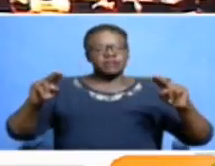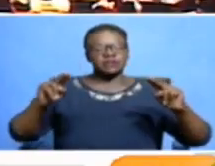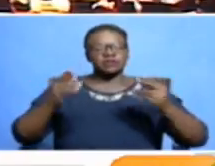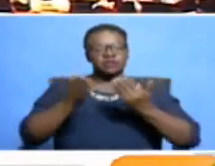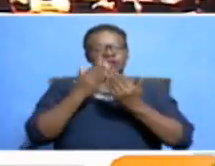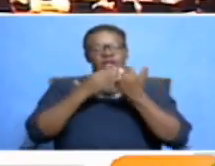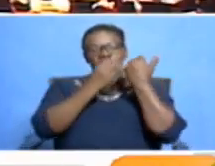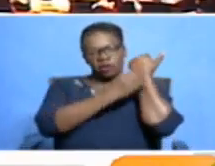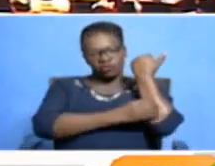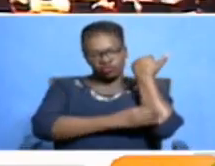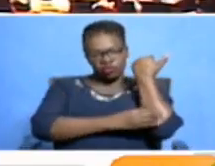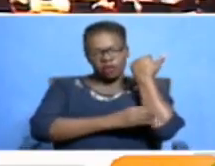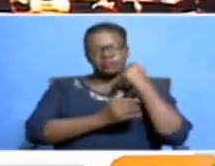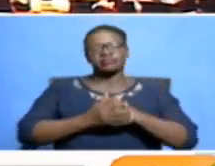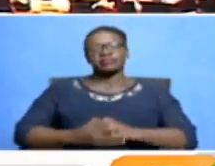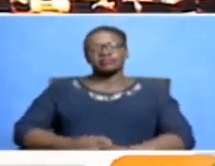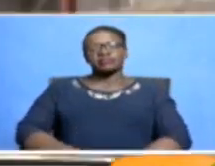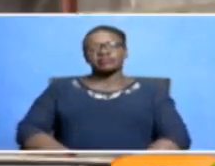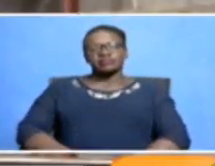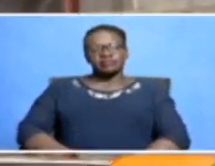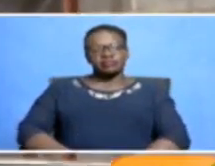kuweka tabasamu nyusoni mwao.